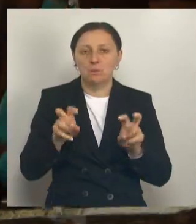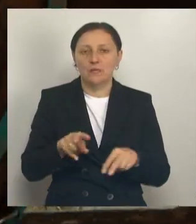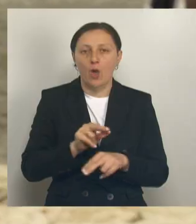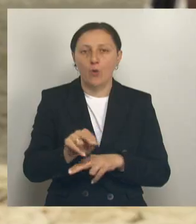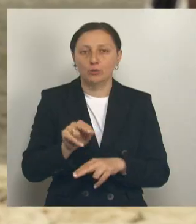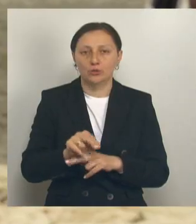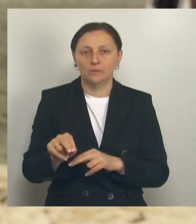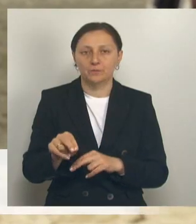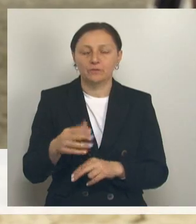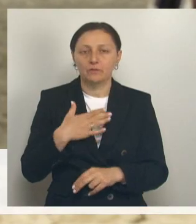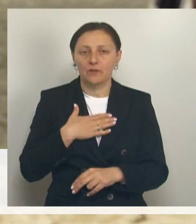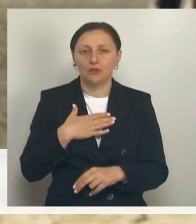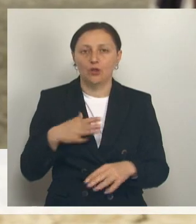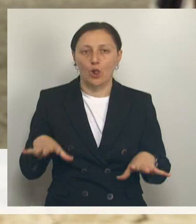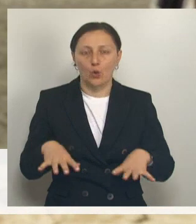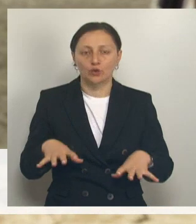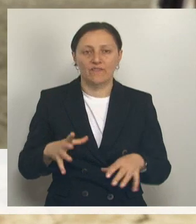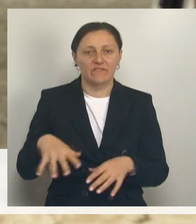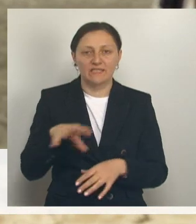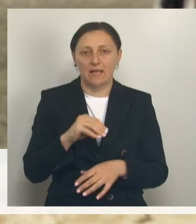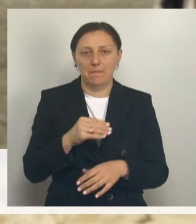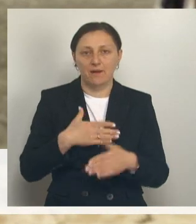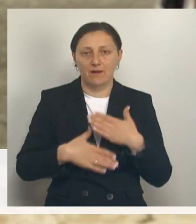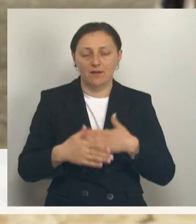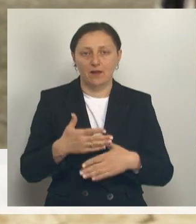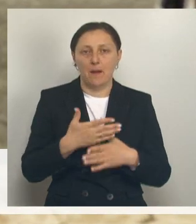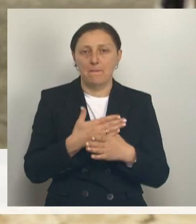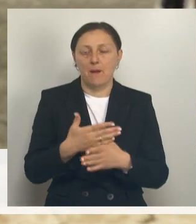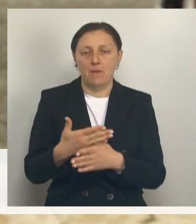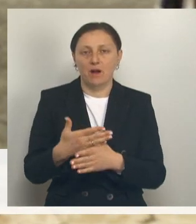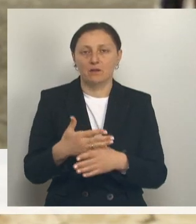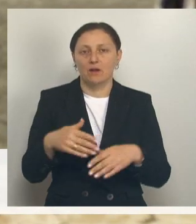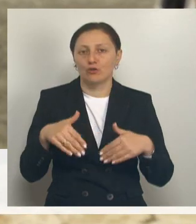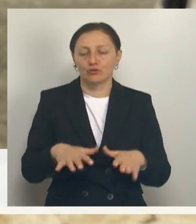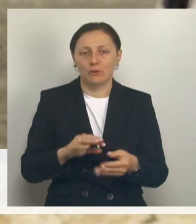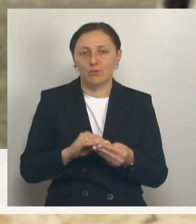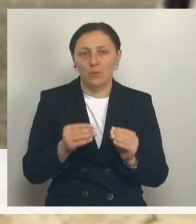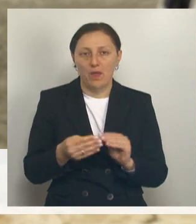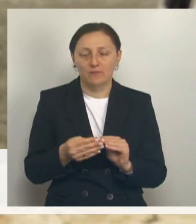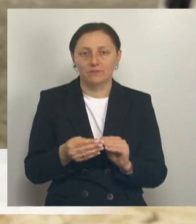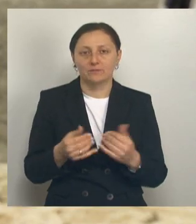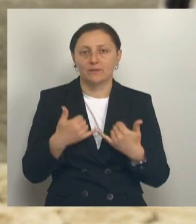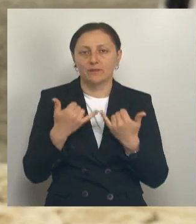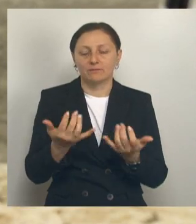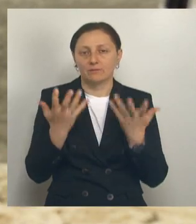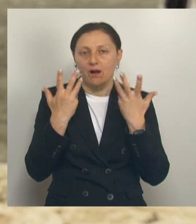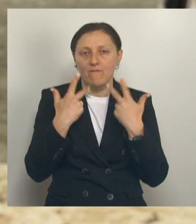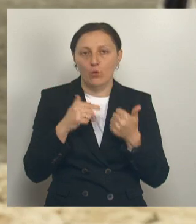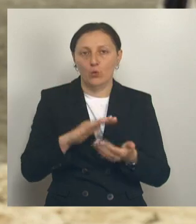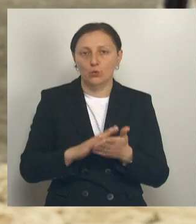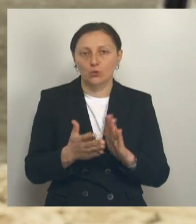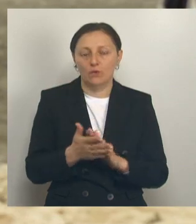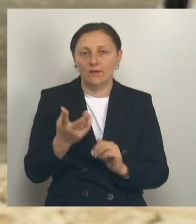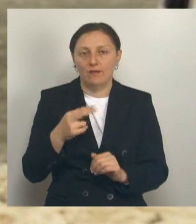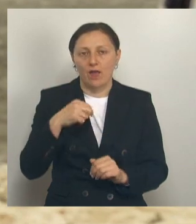наши лошадки всем рады вот помогайте решать проблемы создавать более комфортные условия для